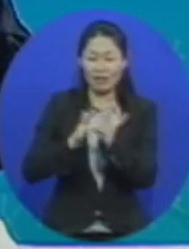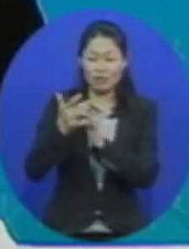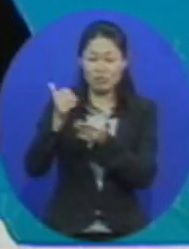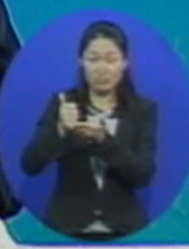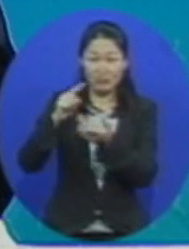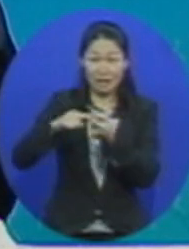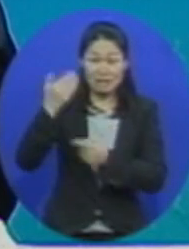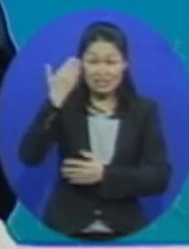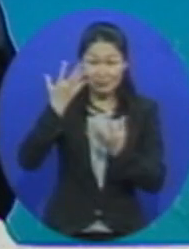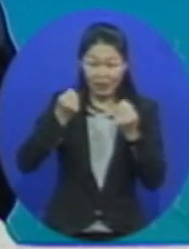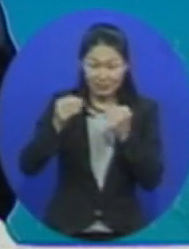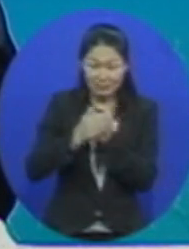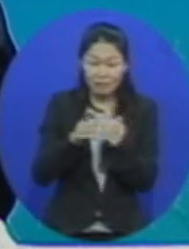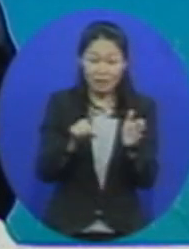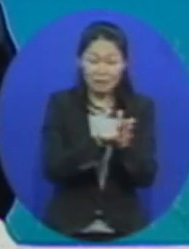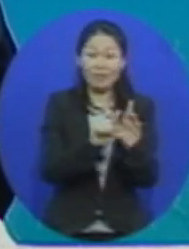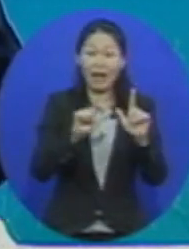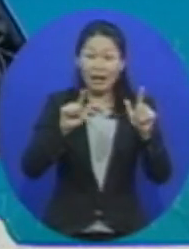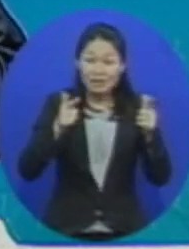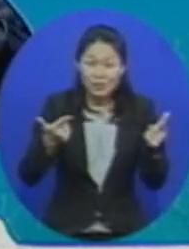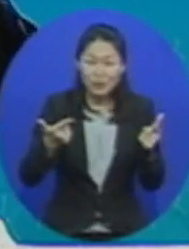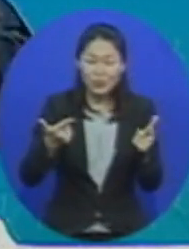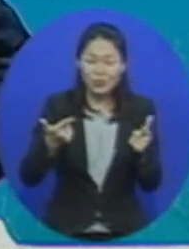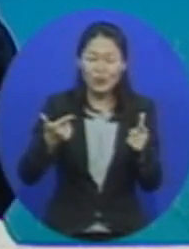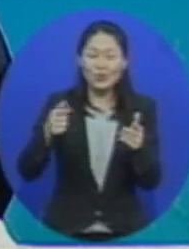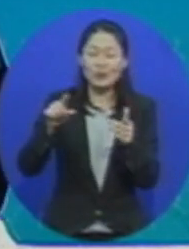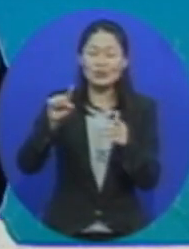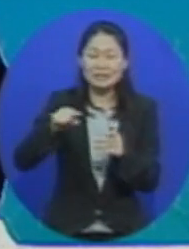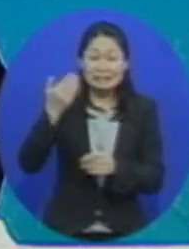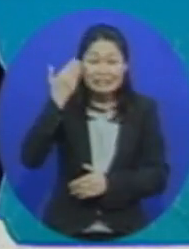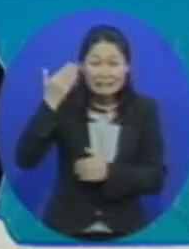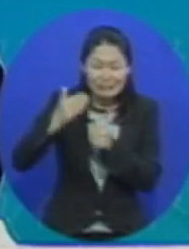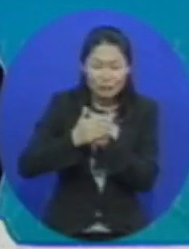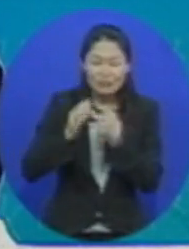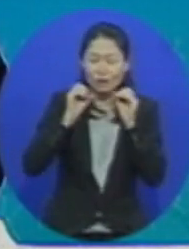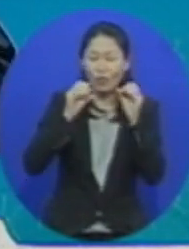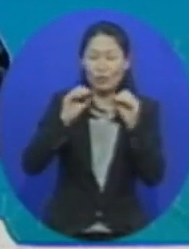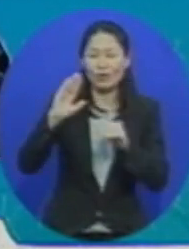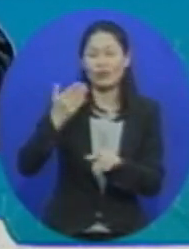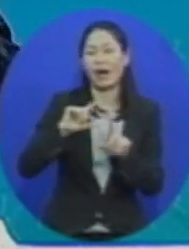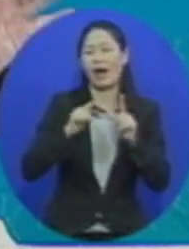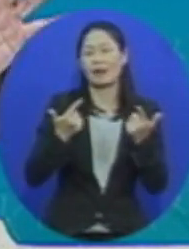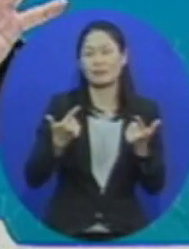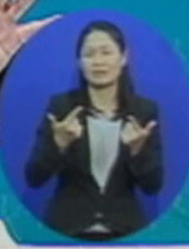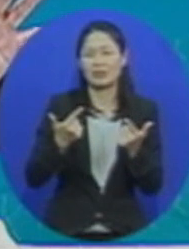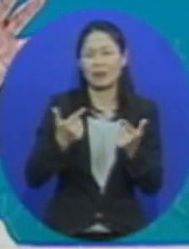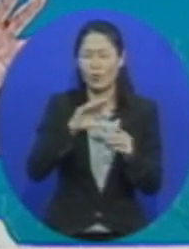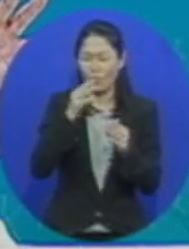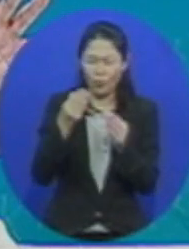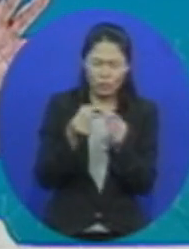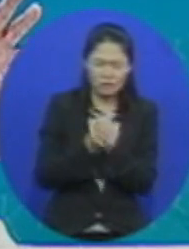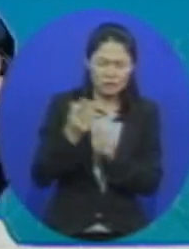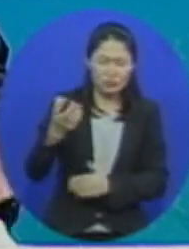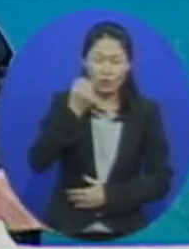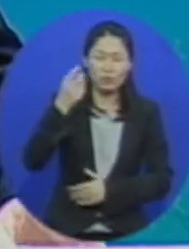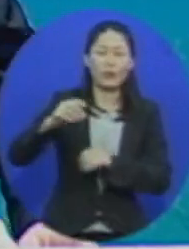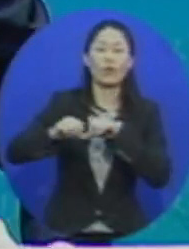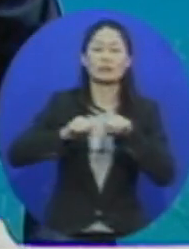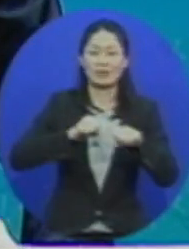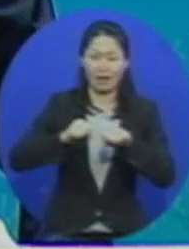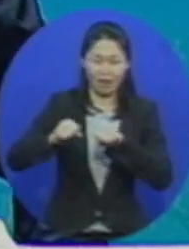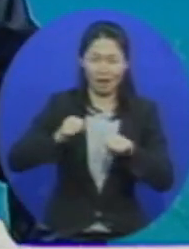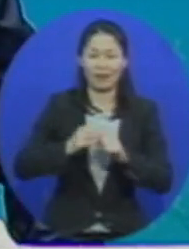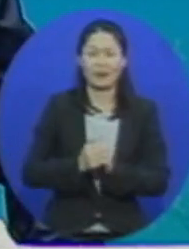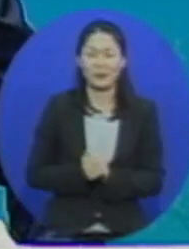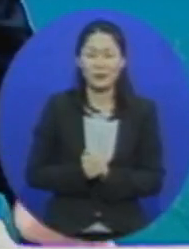많다고 믿는 것도 아니고 그것 때문에 전도가 되는 것도 아니에요 전적으로 성령님의 역사에 요